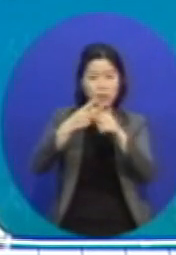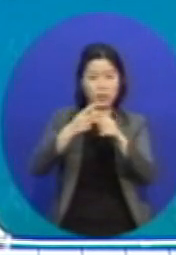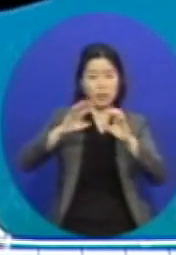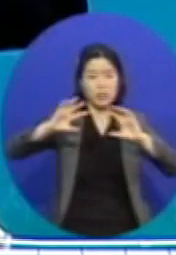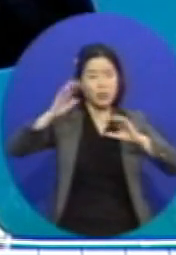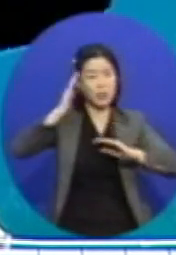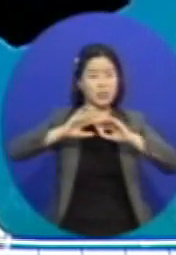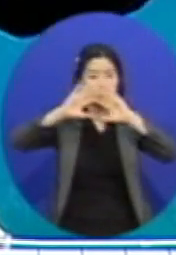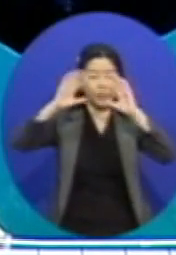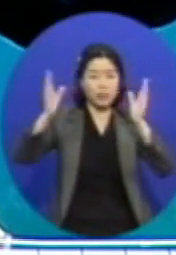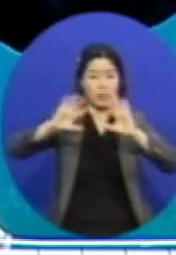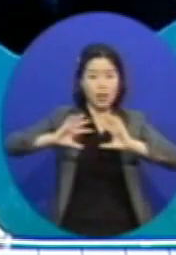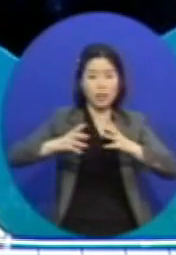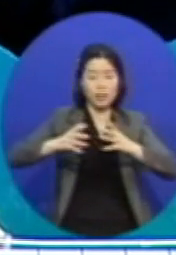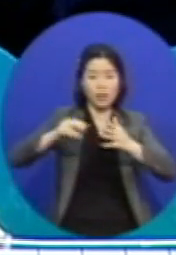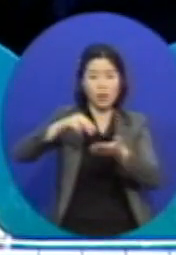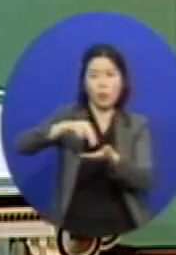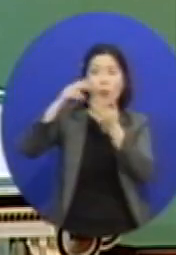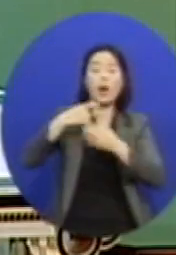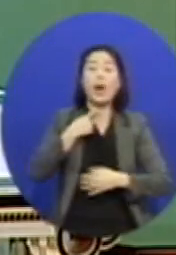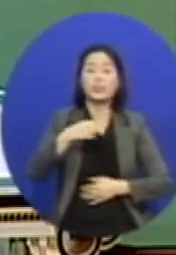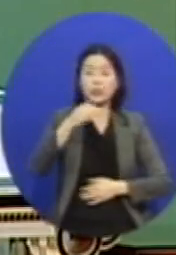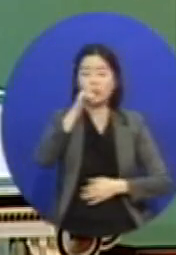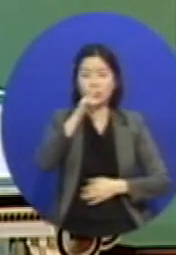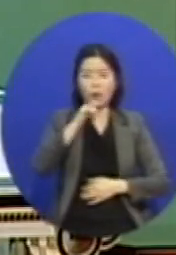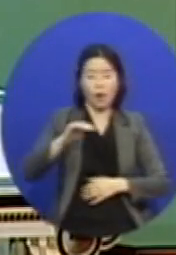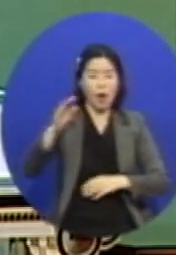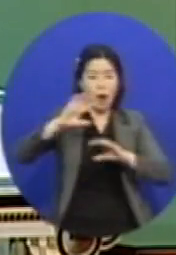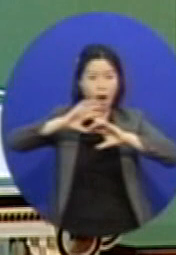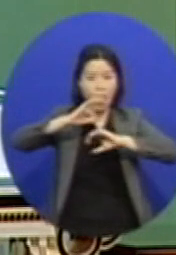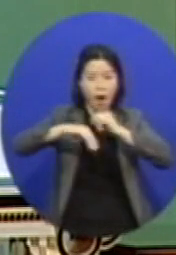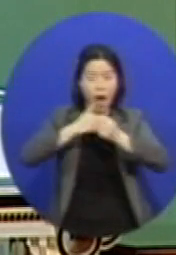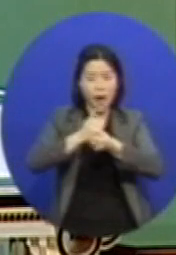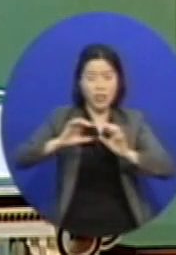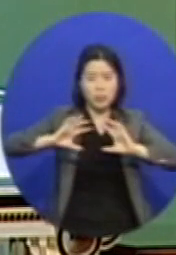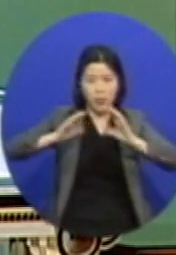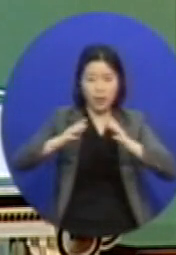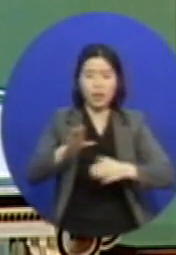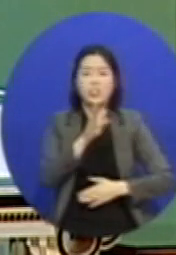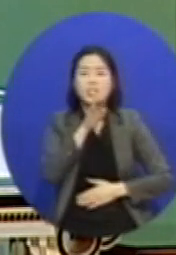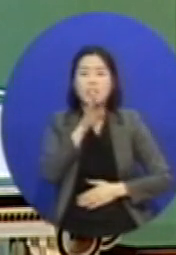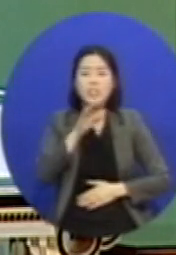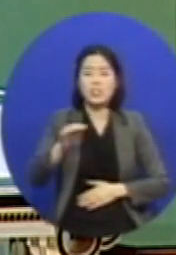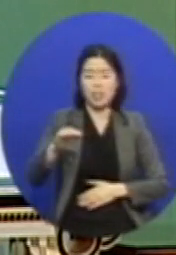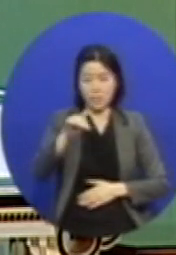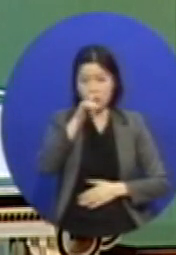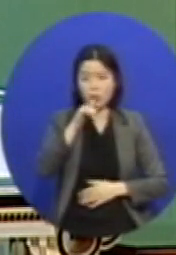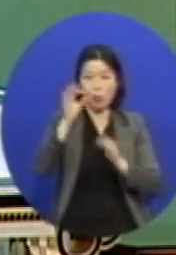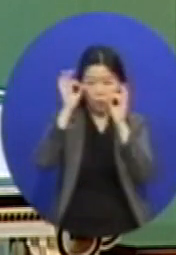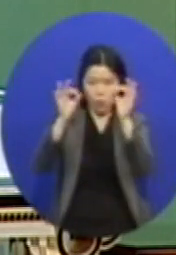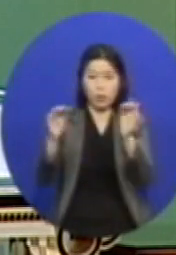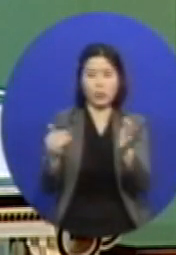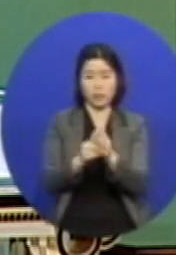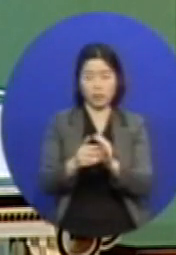거예요 하나님의 나라가 있어요 하나님이 세상 나라가 전부가 아니고 하나님의 나라가 있어요